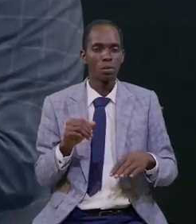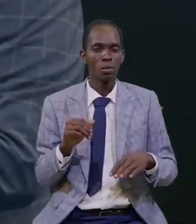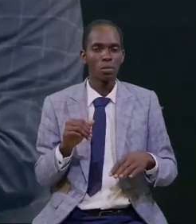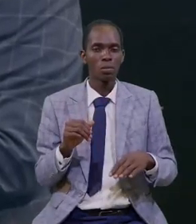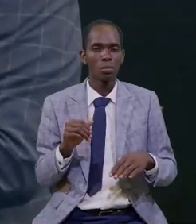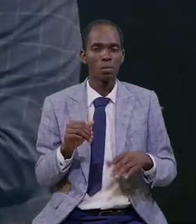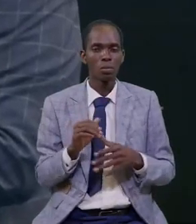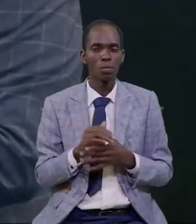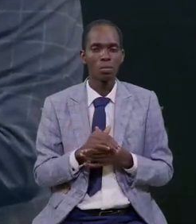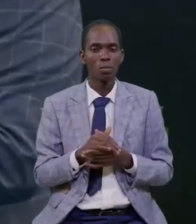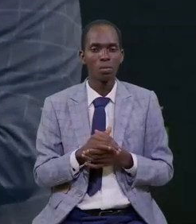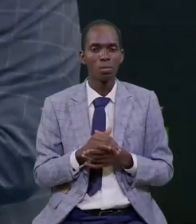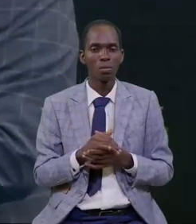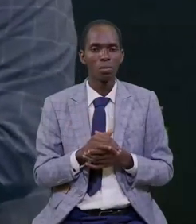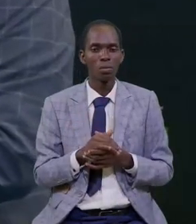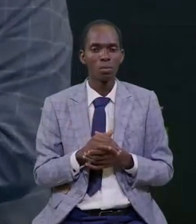surprise